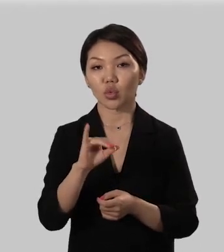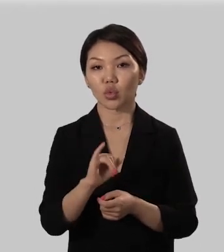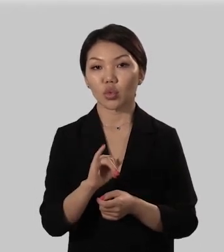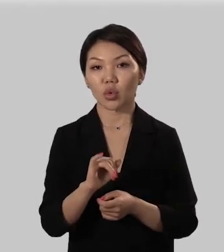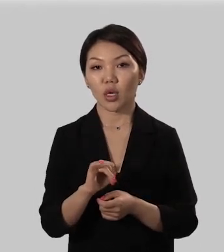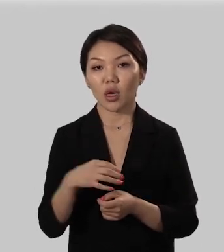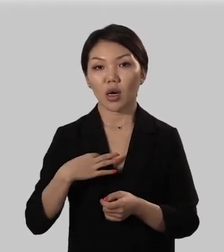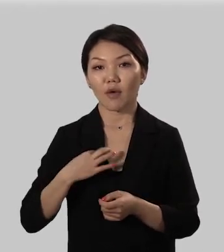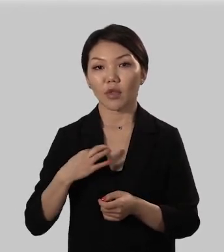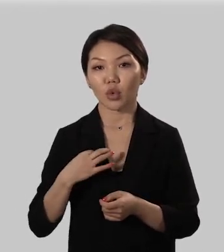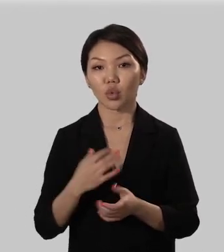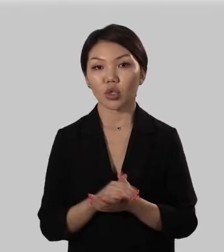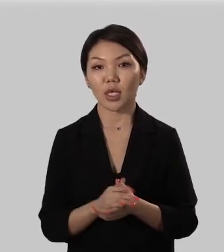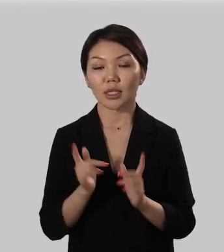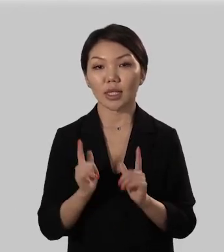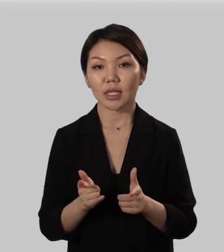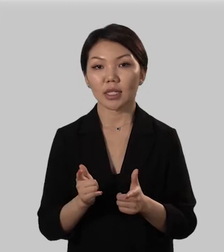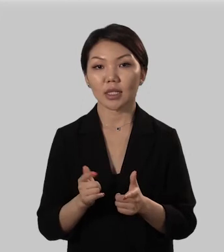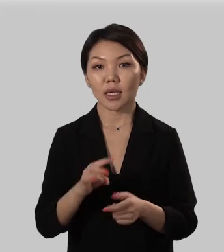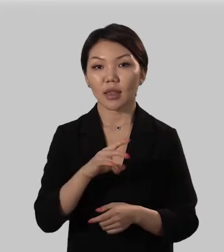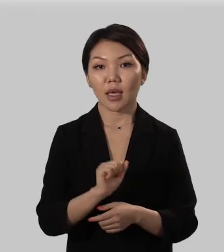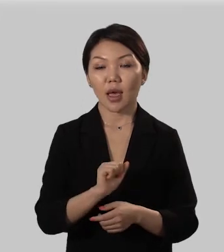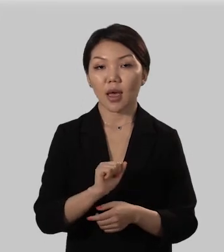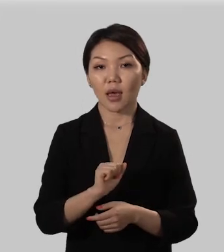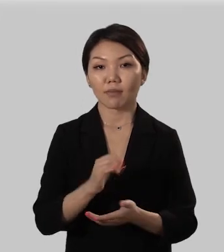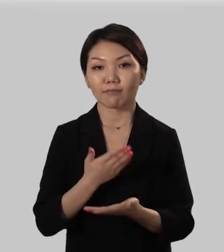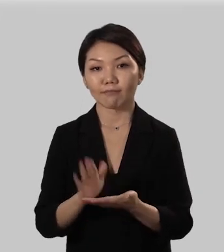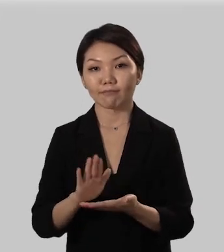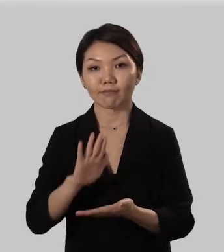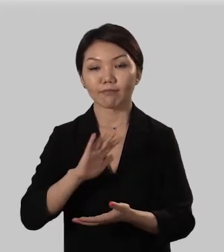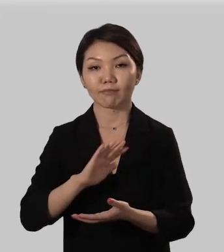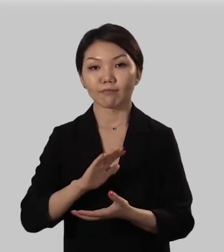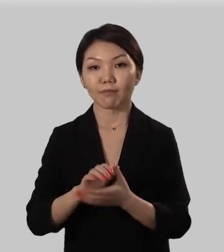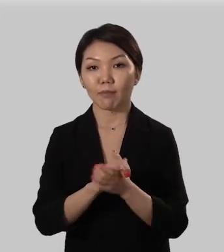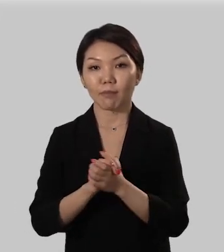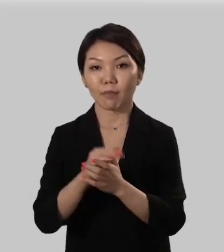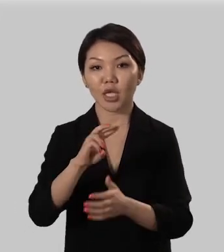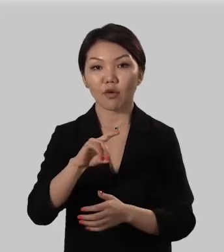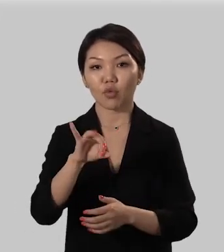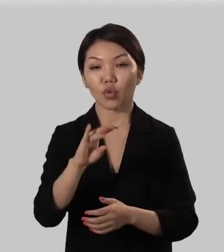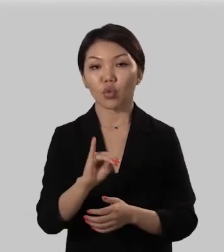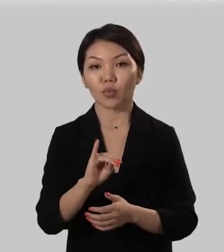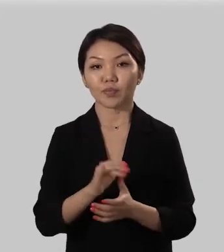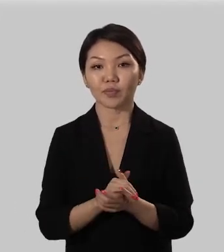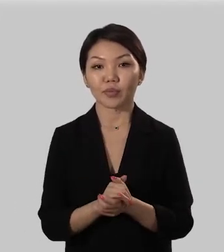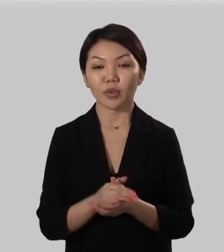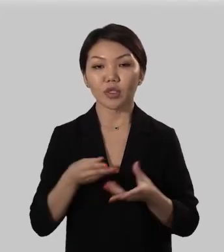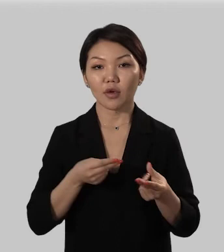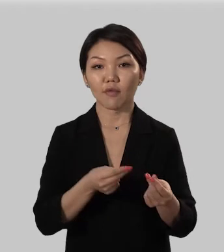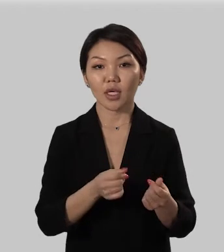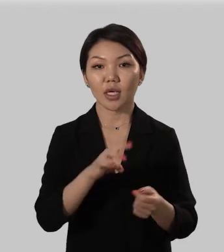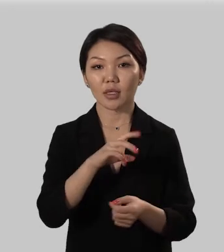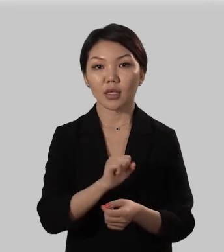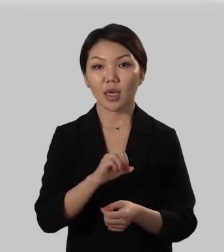мировую раздельно влияние на мировую литературу раздельно имя